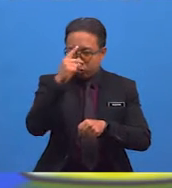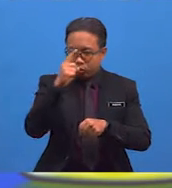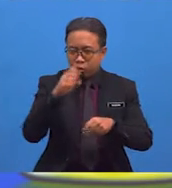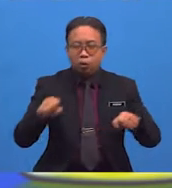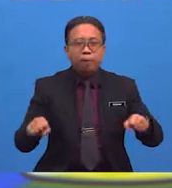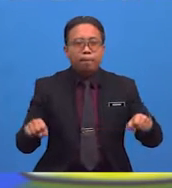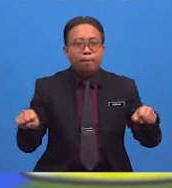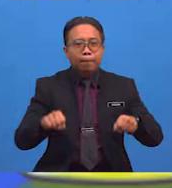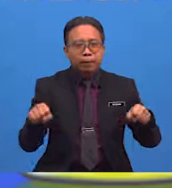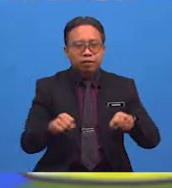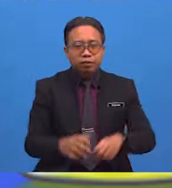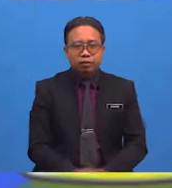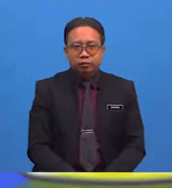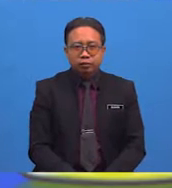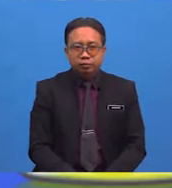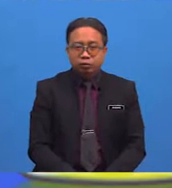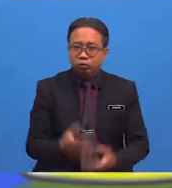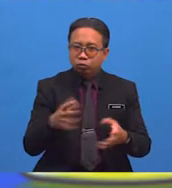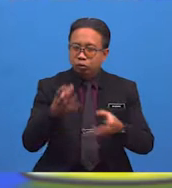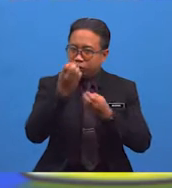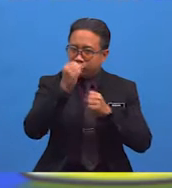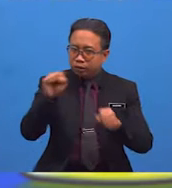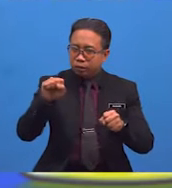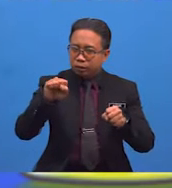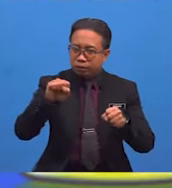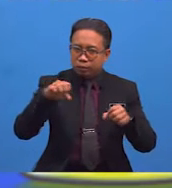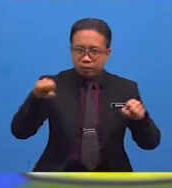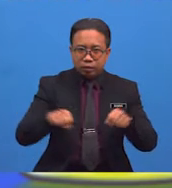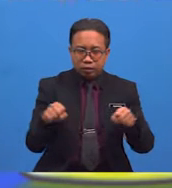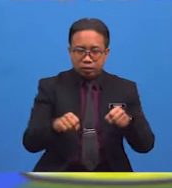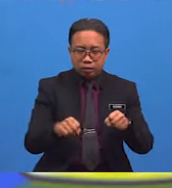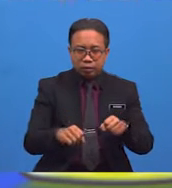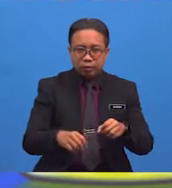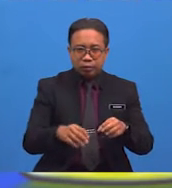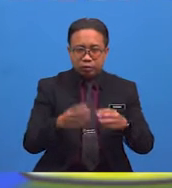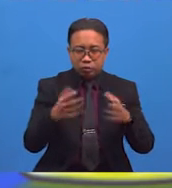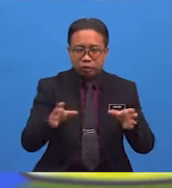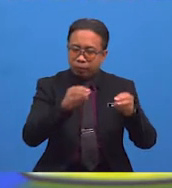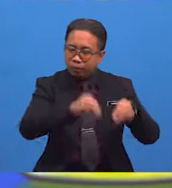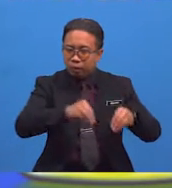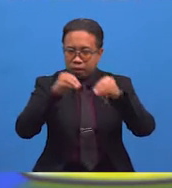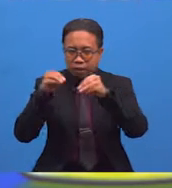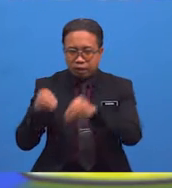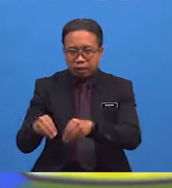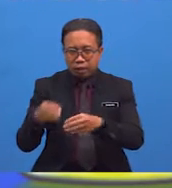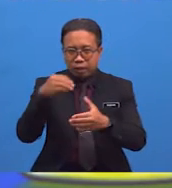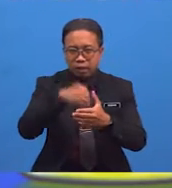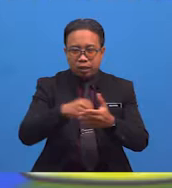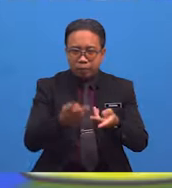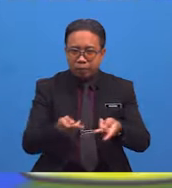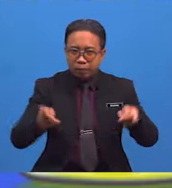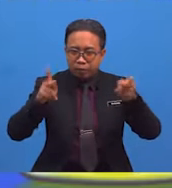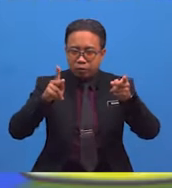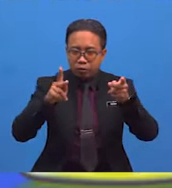untuk memasak. Selepas bubur siap dimasak, cikgu bolehlah pindahkan bubur tersebut ke